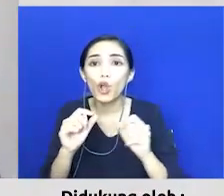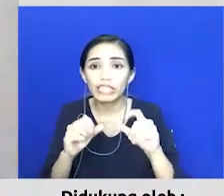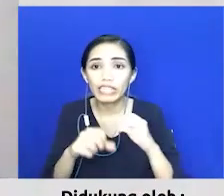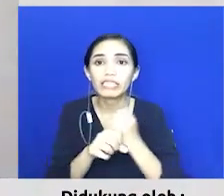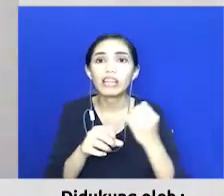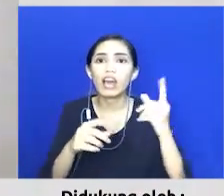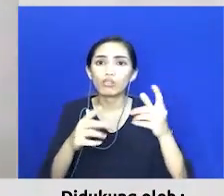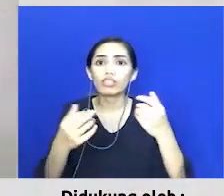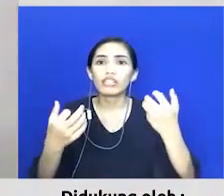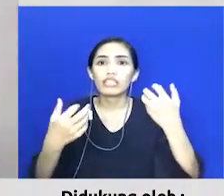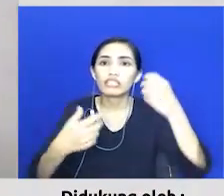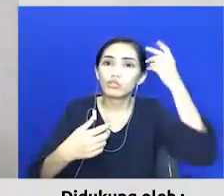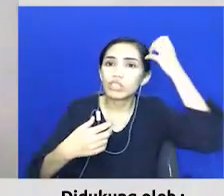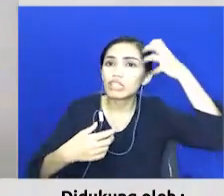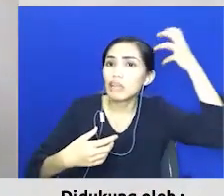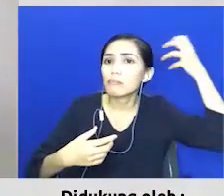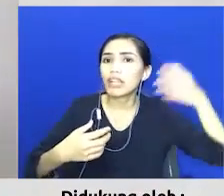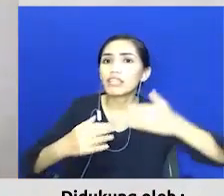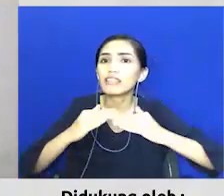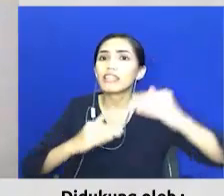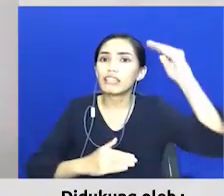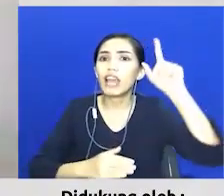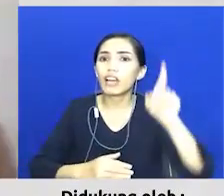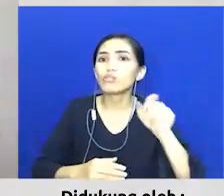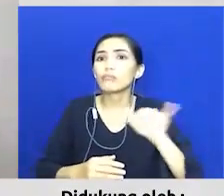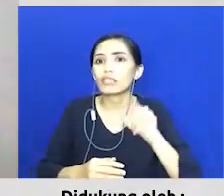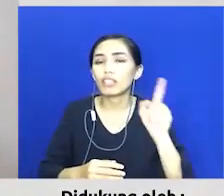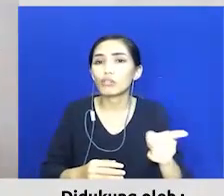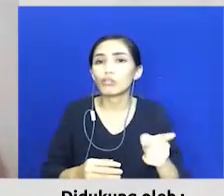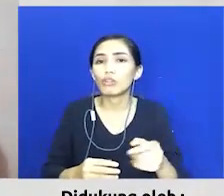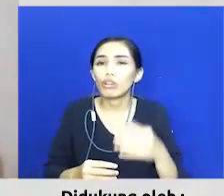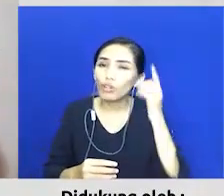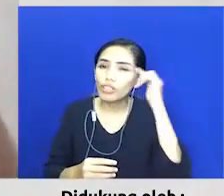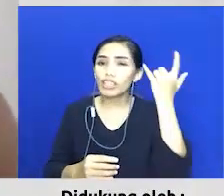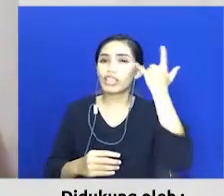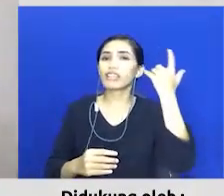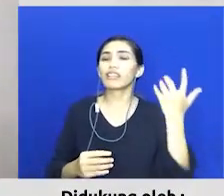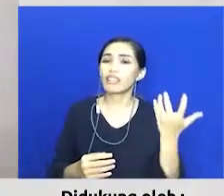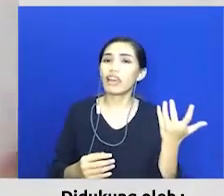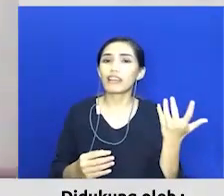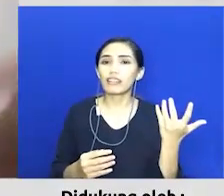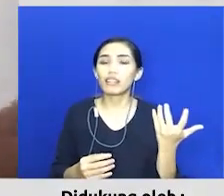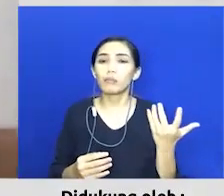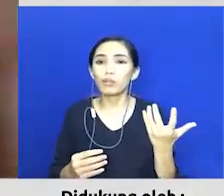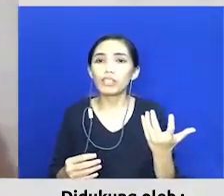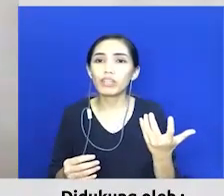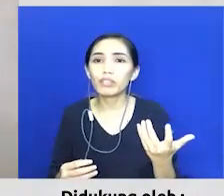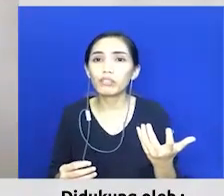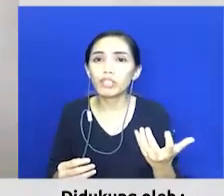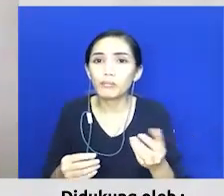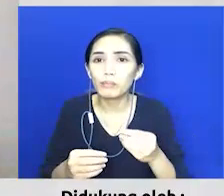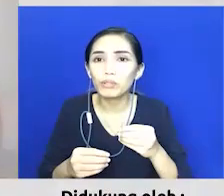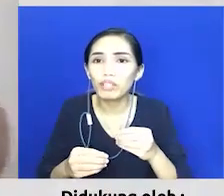tinggi. Kan itu gitu. Itu yang kok jadi inget gitu tadi gitu ya, Pak Alwi, Asrul Sani,